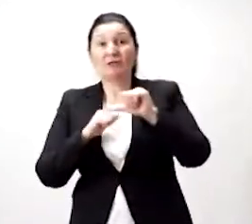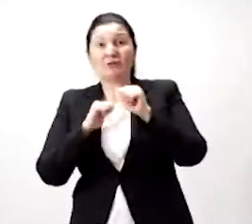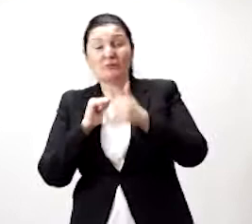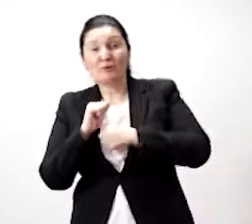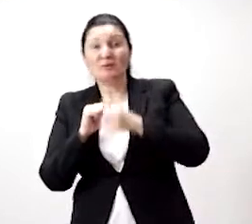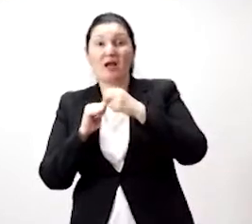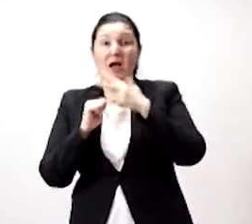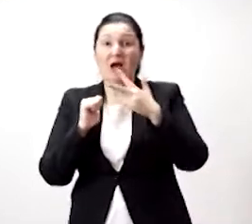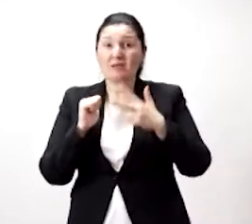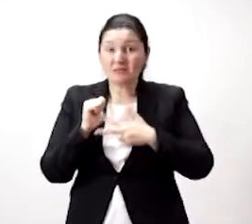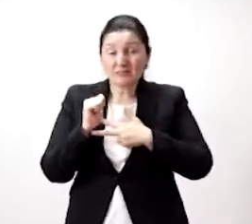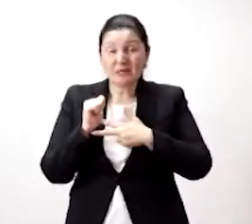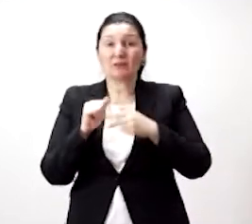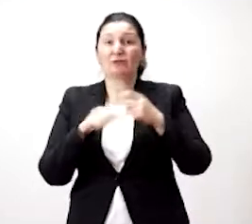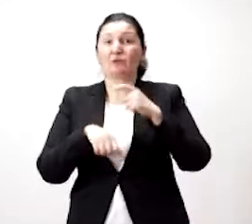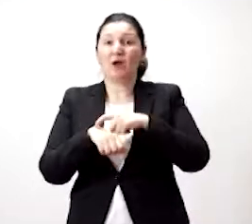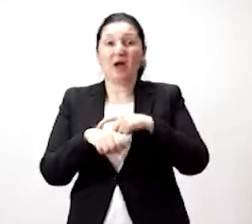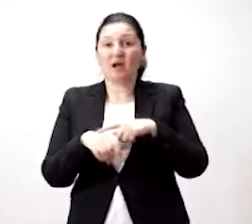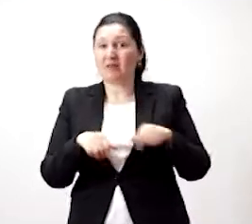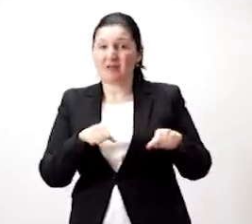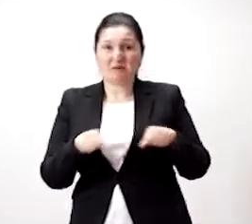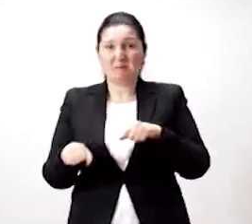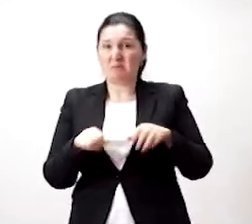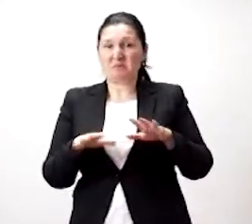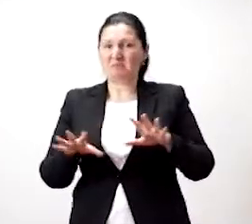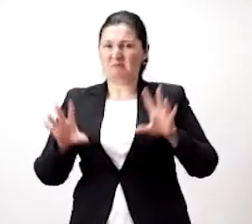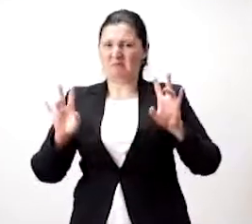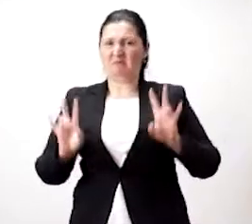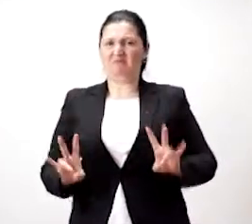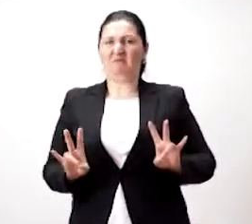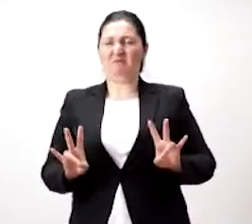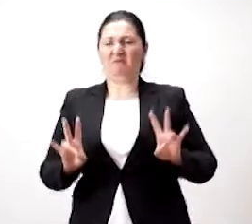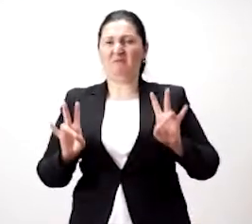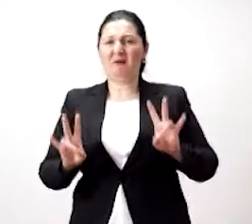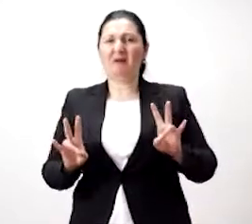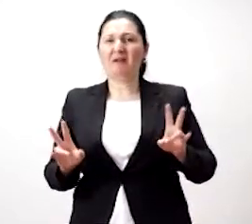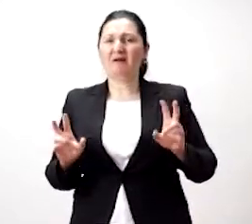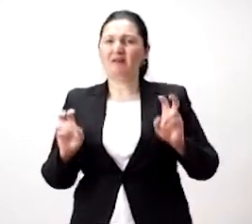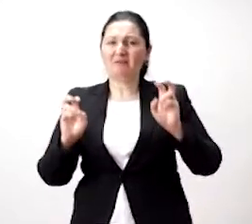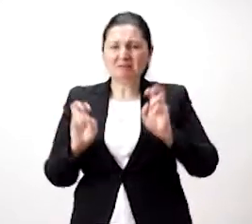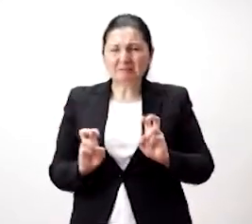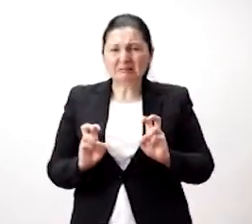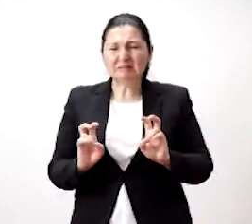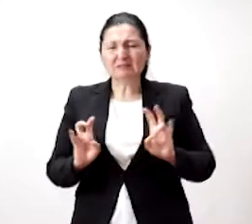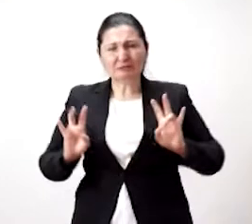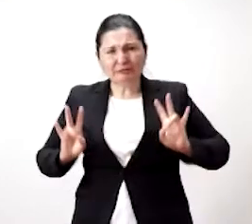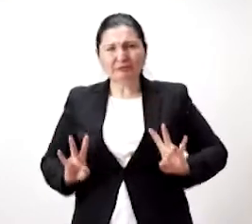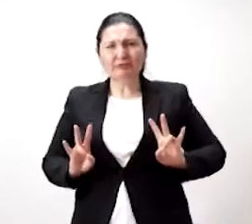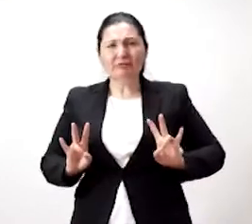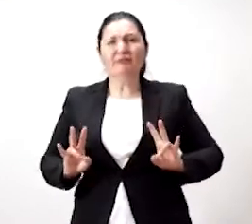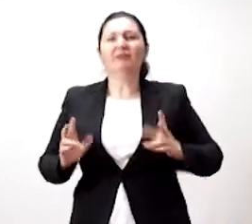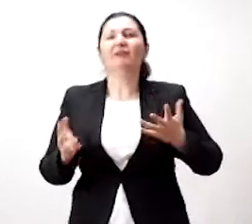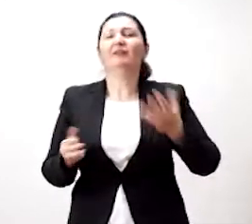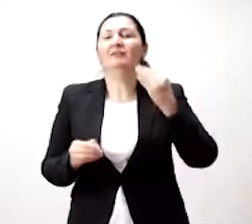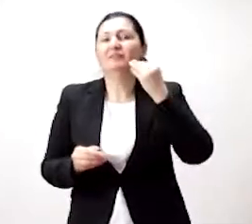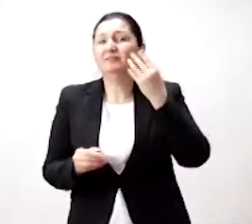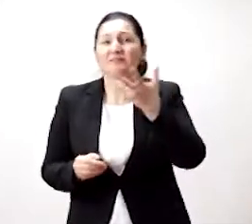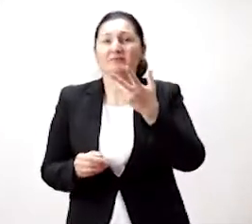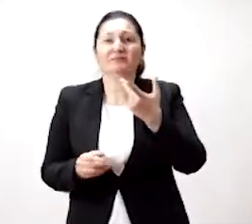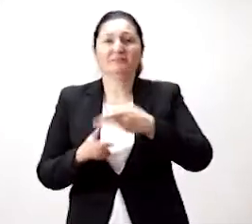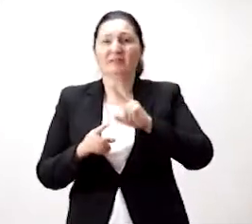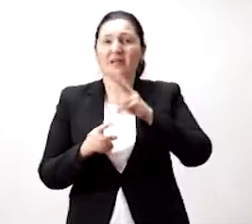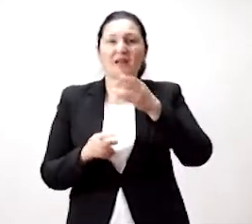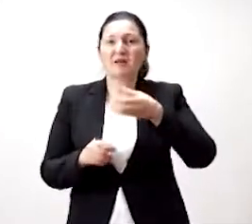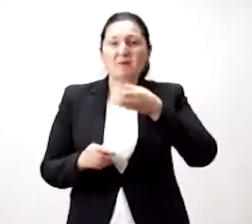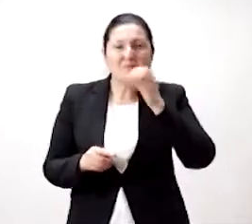ساعت از جان نمی جنبد. جوی، معنای کوالا چیست می دونی؟ معنایش نمینوشد